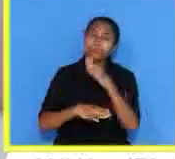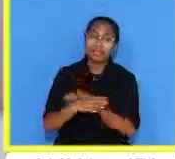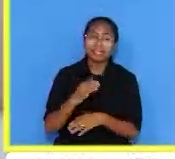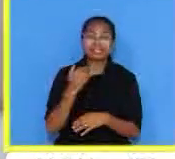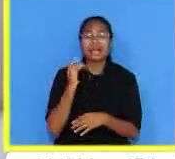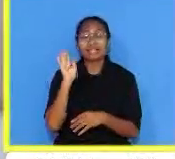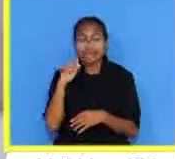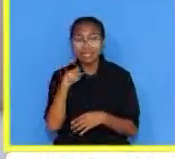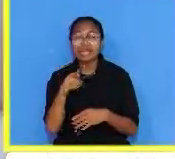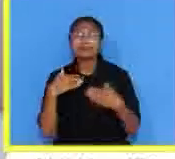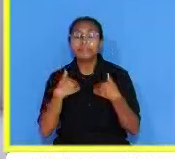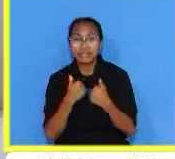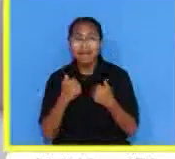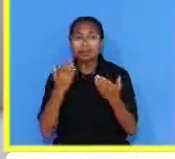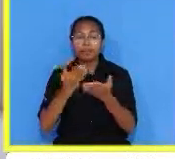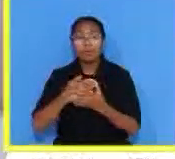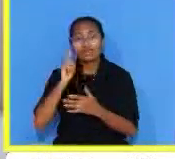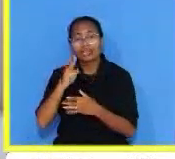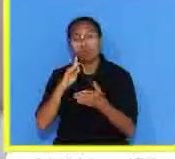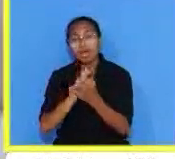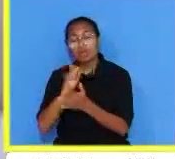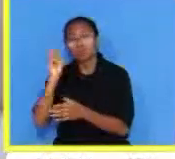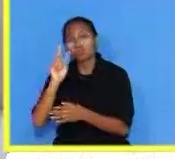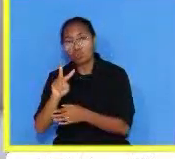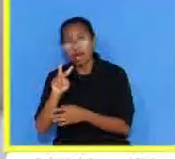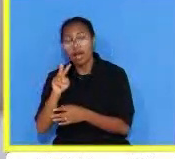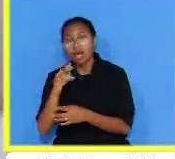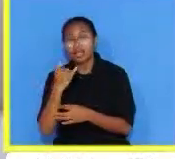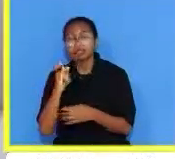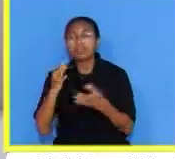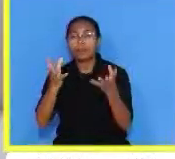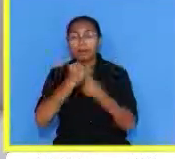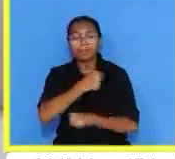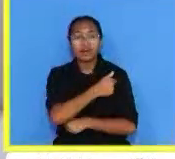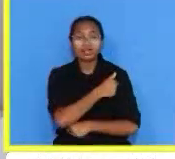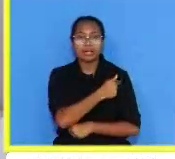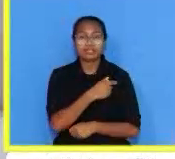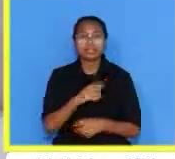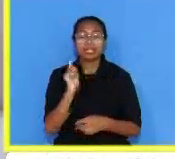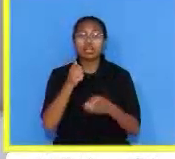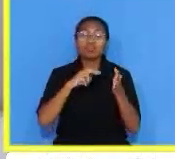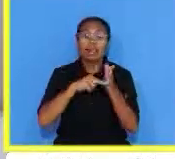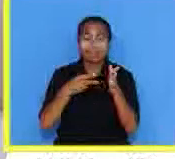dia bisa membawa 1 atau 2 untuk mendapat vaksinasi. Jadi